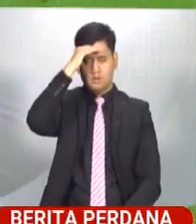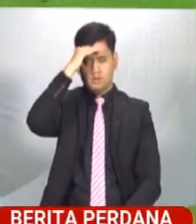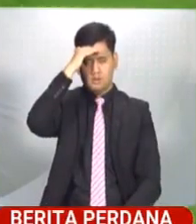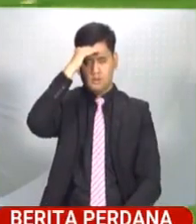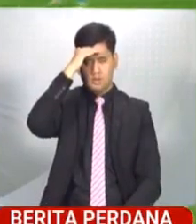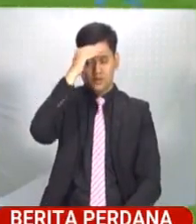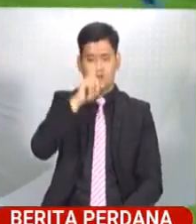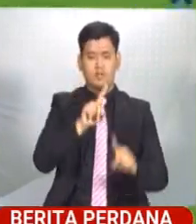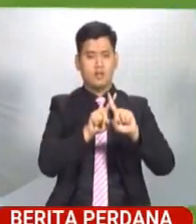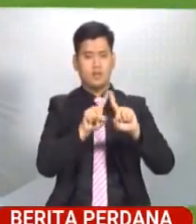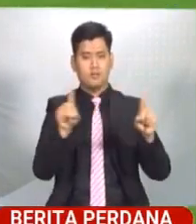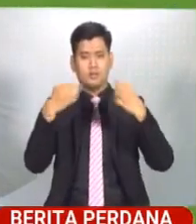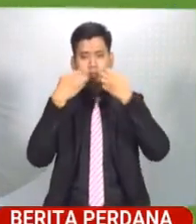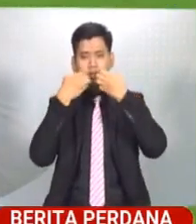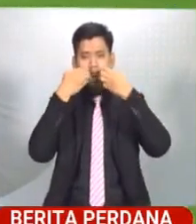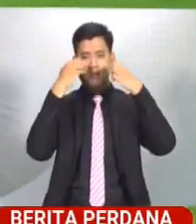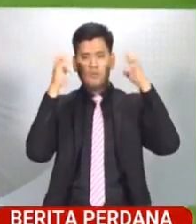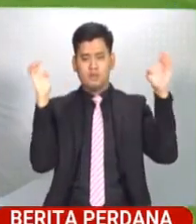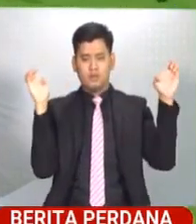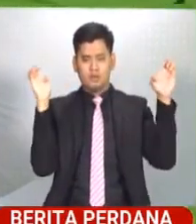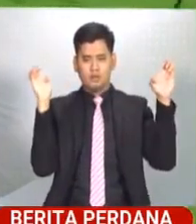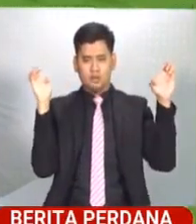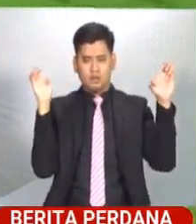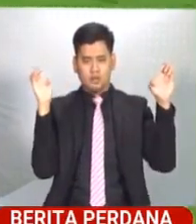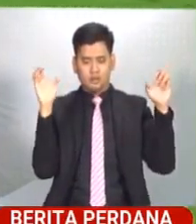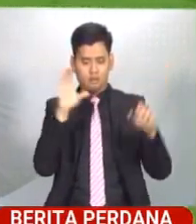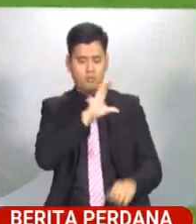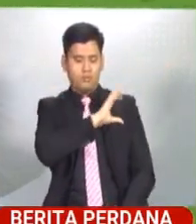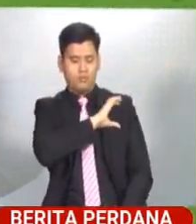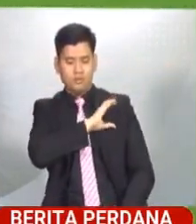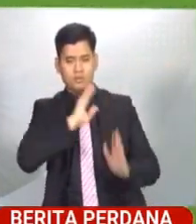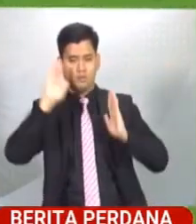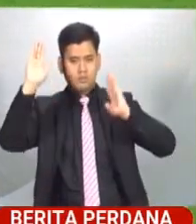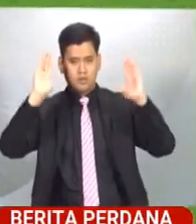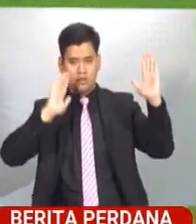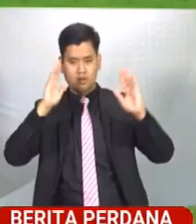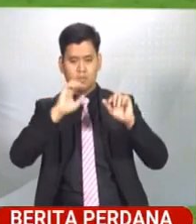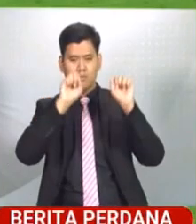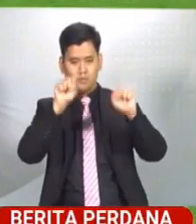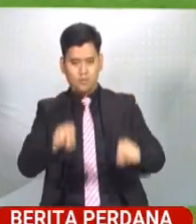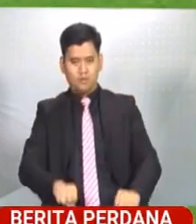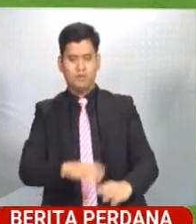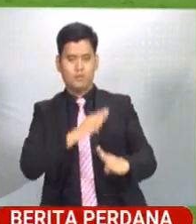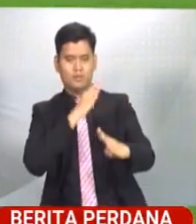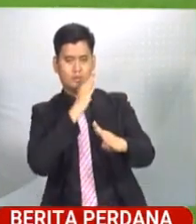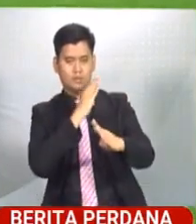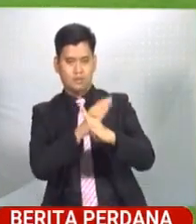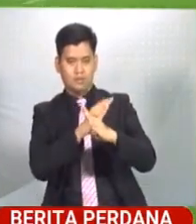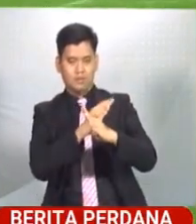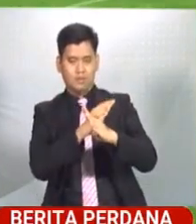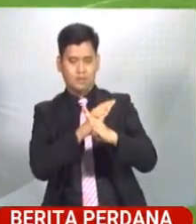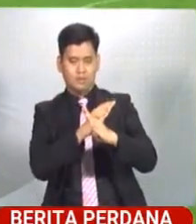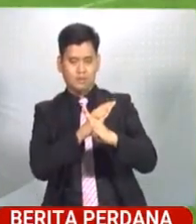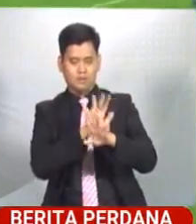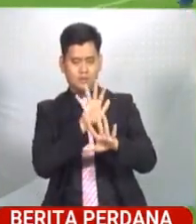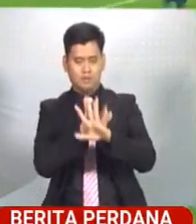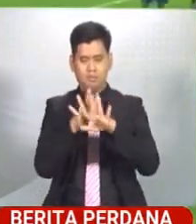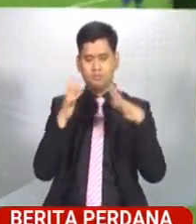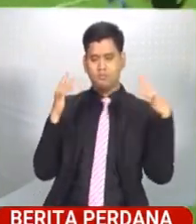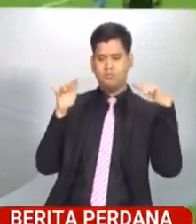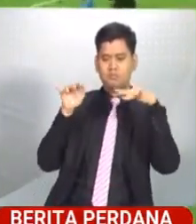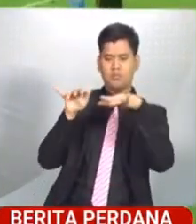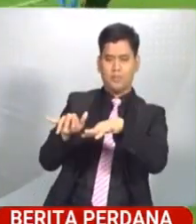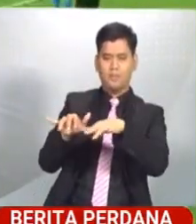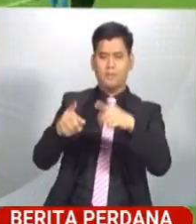PDRM. Namun kecemerlangan penjaga gol PDRM Si Tian Kian di hadapan hampir 2,500 penyokong kedua-dua